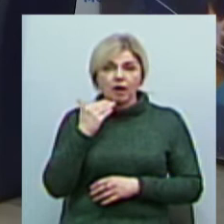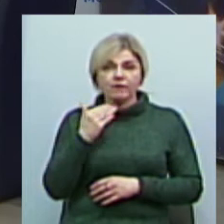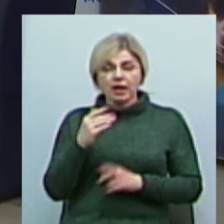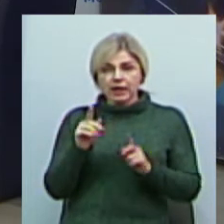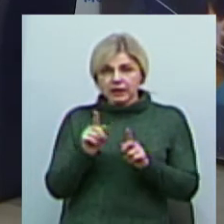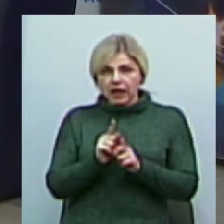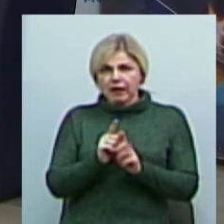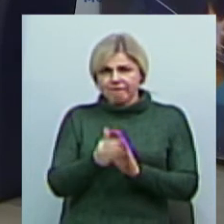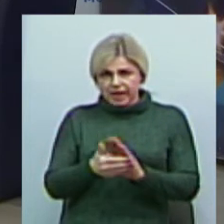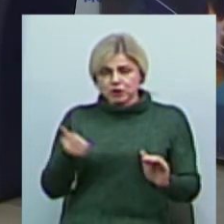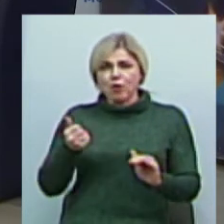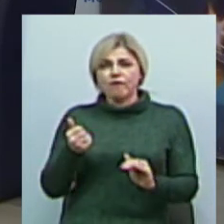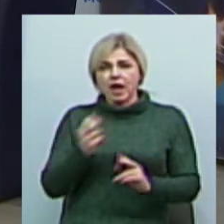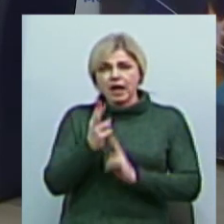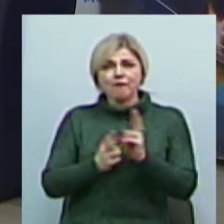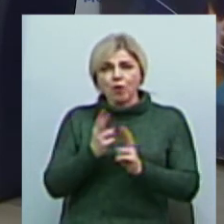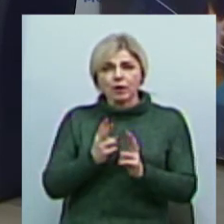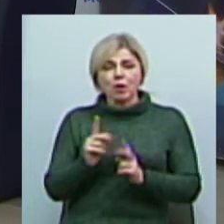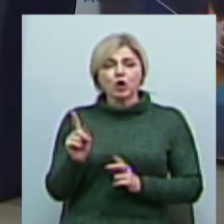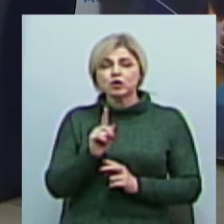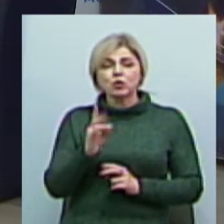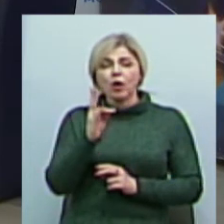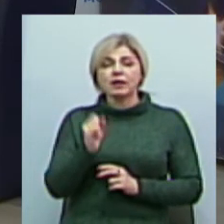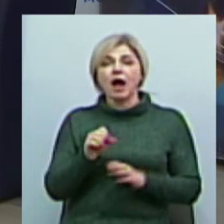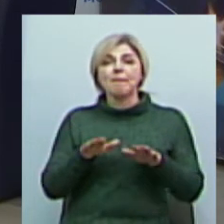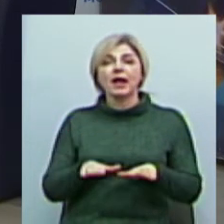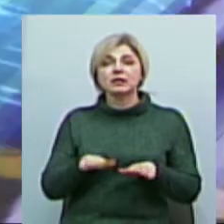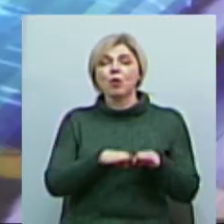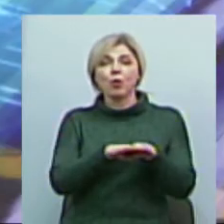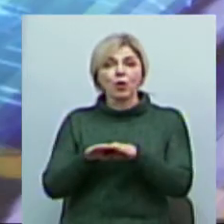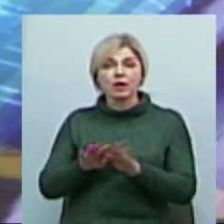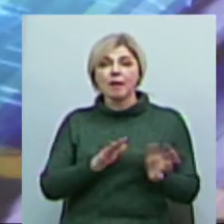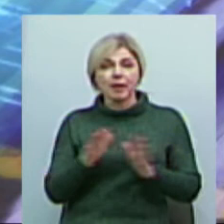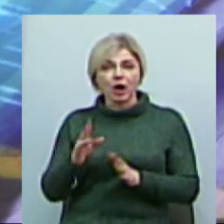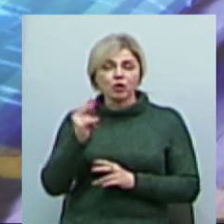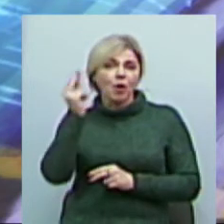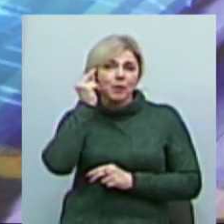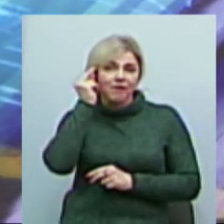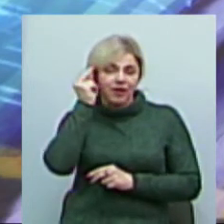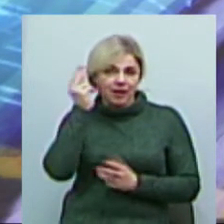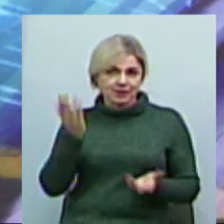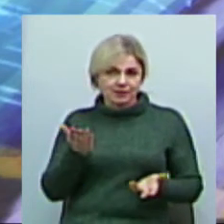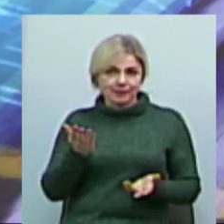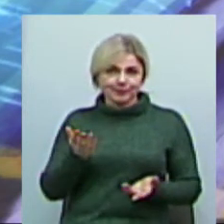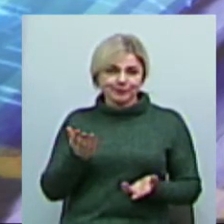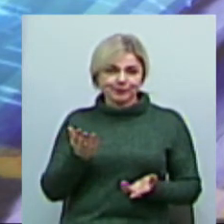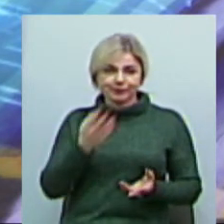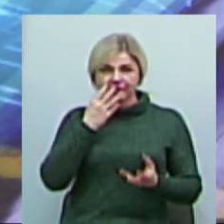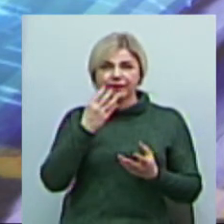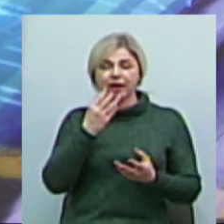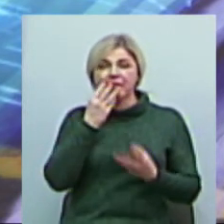вызовы реформ, то, что они выполняются, то, что они на местном уровне происходят, но имитация и профанация. То есть, и